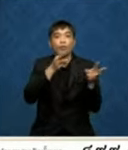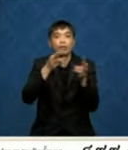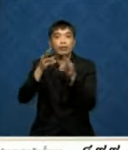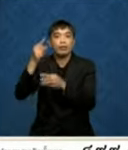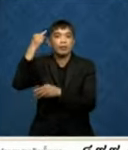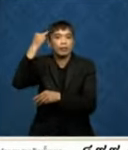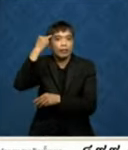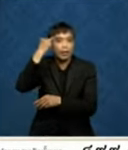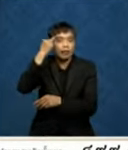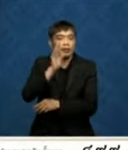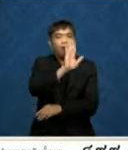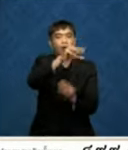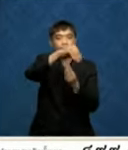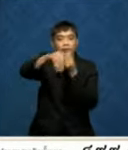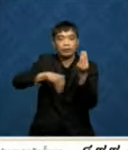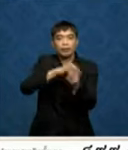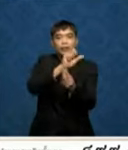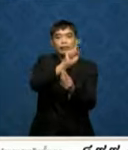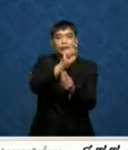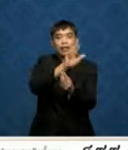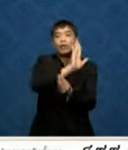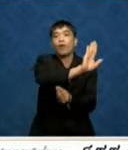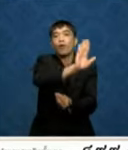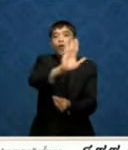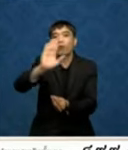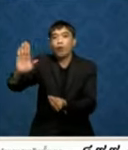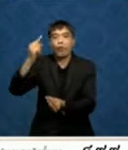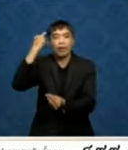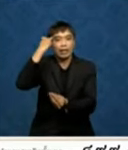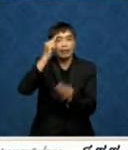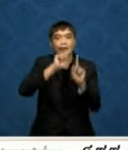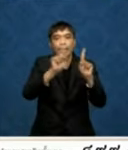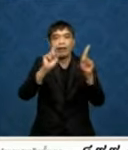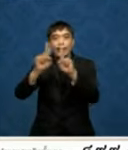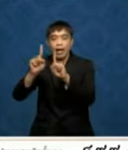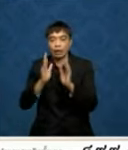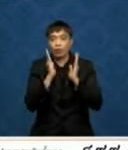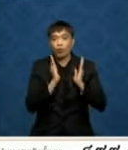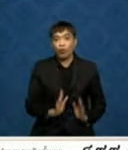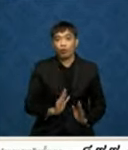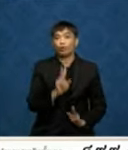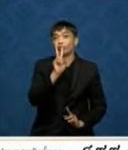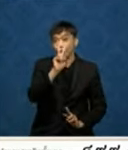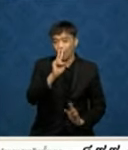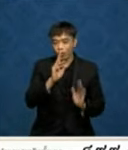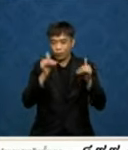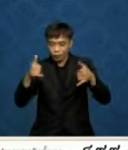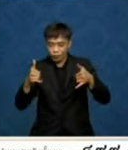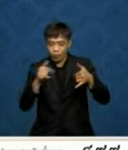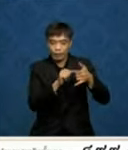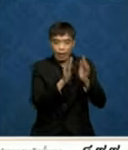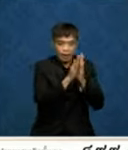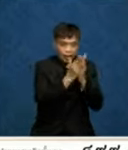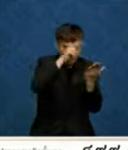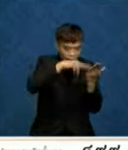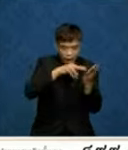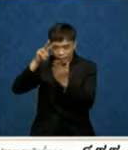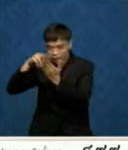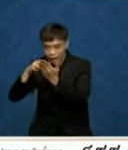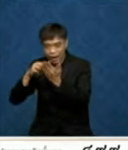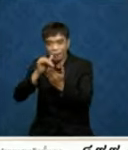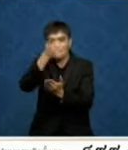าครับอ่านหนังสือเท็กซ์บุ๊กด้านเศรษฐศาสตร์เนี่ยสองคนอ่านมาพร้อมกันมานั่งวิเคราะห์วิจารณ์กันก็มีข้อถกเถียงกันได้อยู่